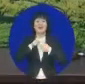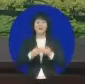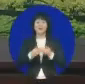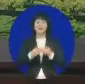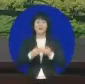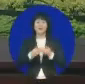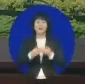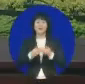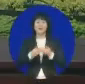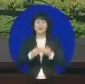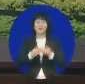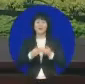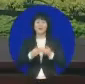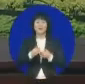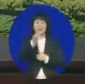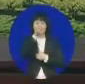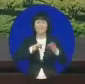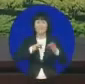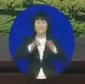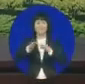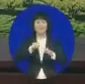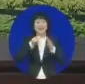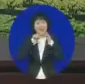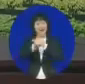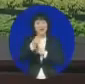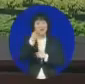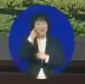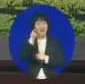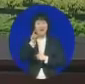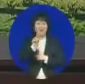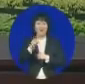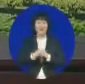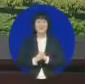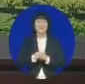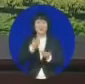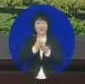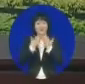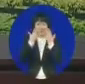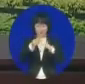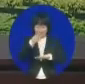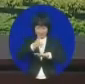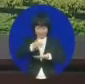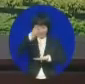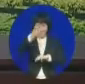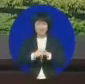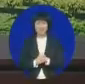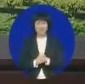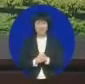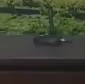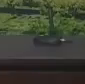오가는 정겨운 재래시장 찾아 보시는 것도 좋겠습니다 이스 마칩니다 고맙습니다